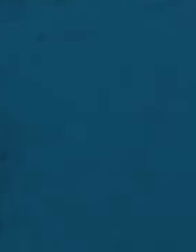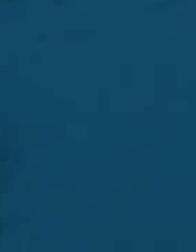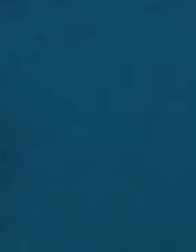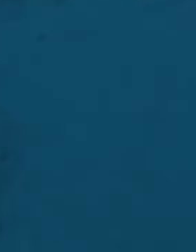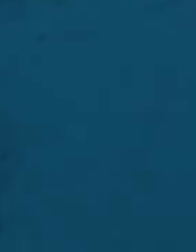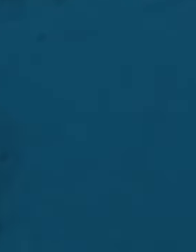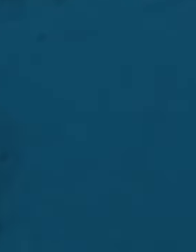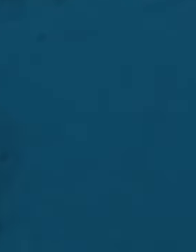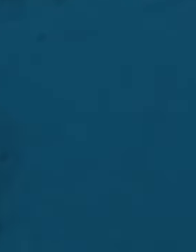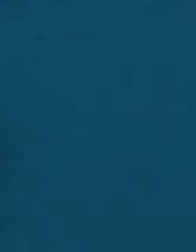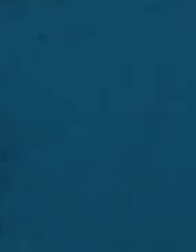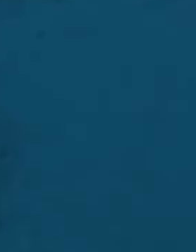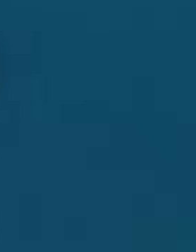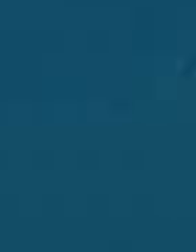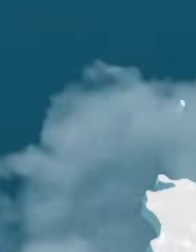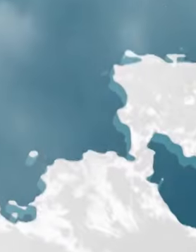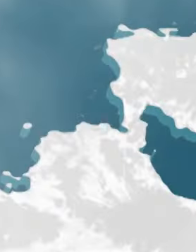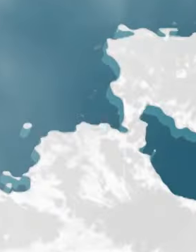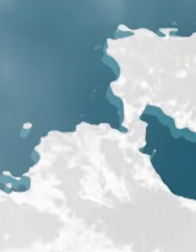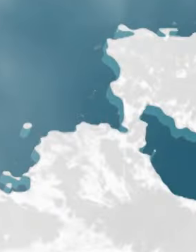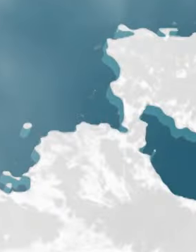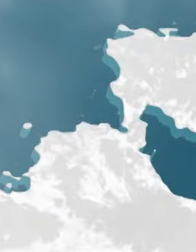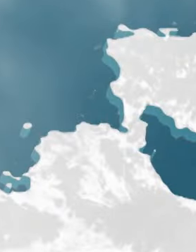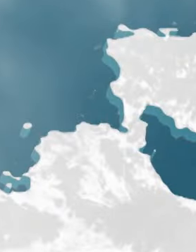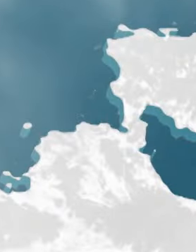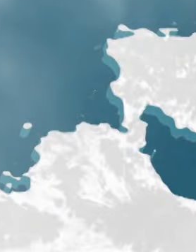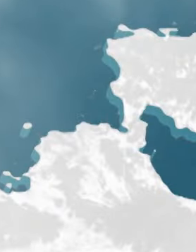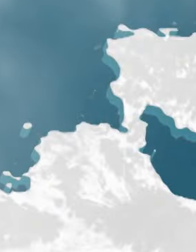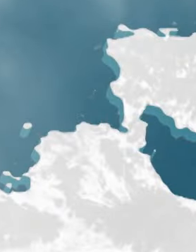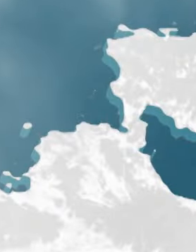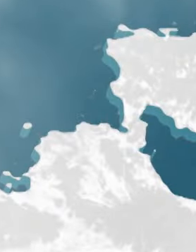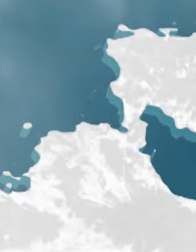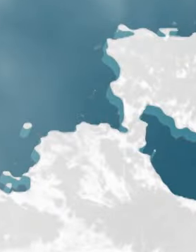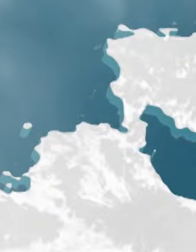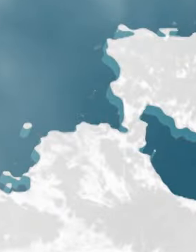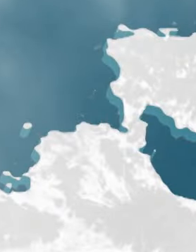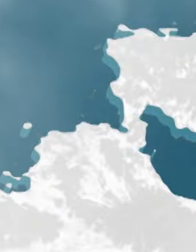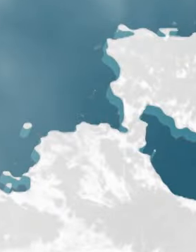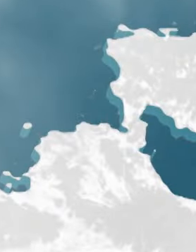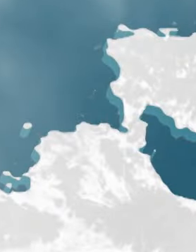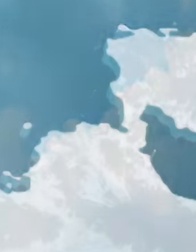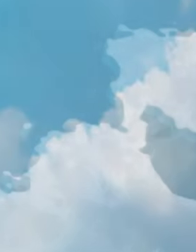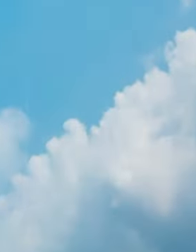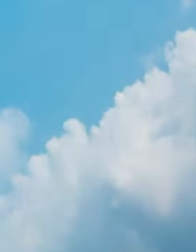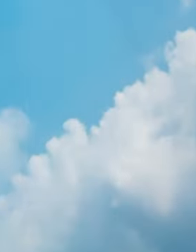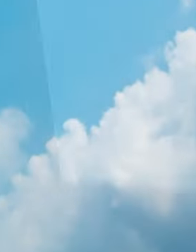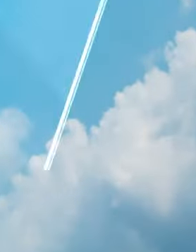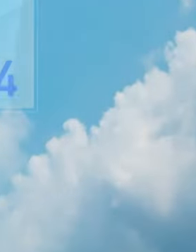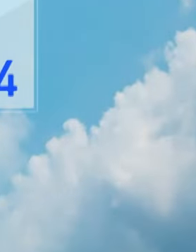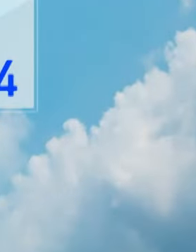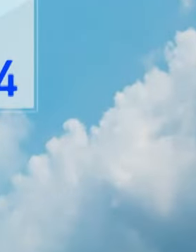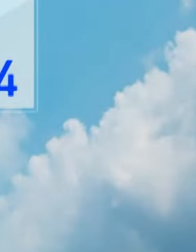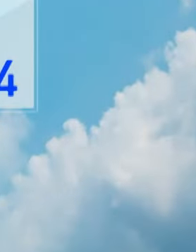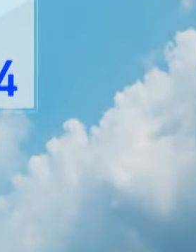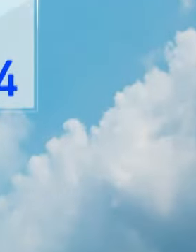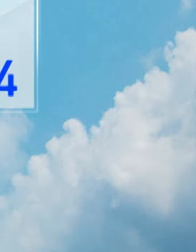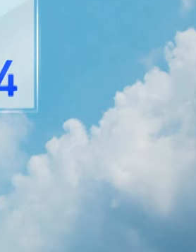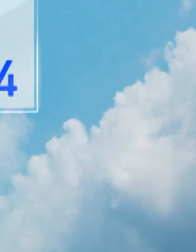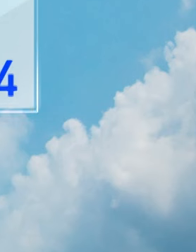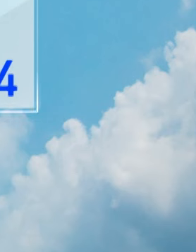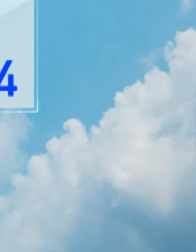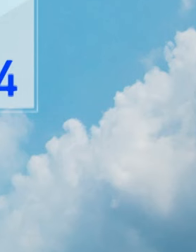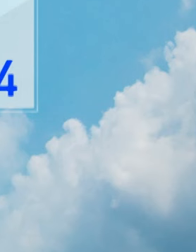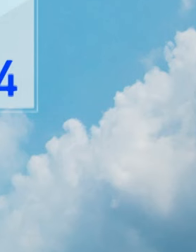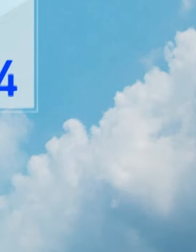아침 최저기온은 9도에서 19도, 낮 최고기온은 19도에서 24도가 되겠습니다. 주간 날씨